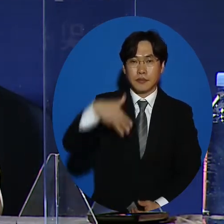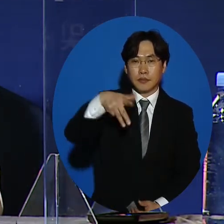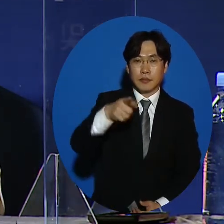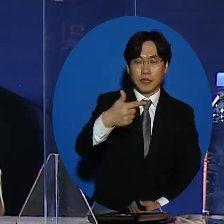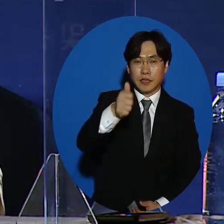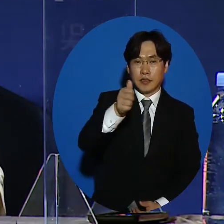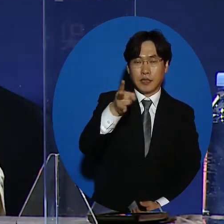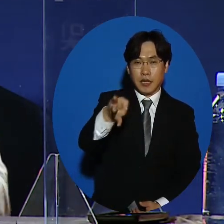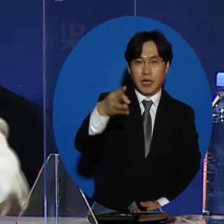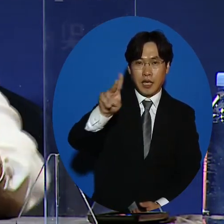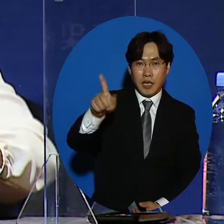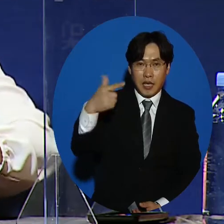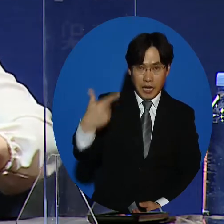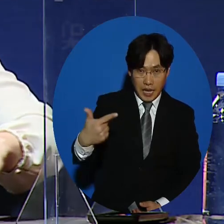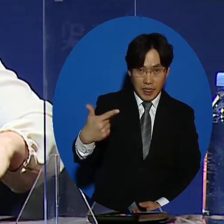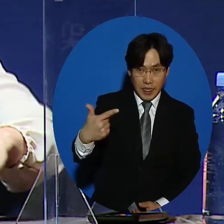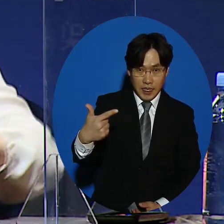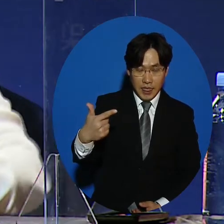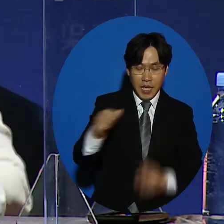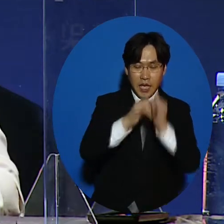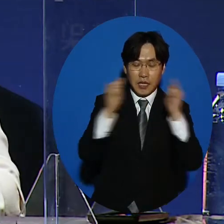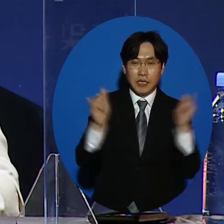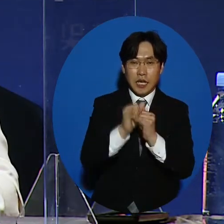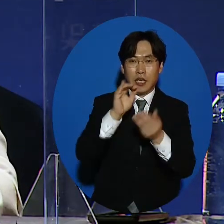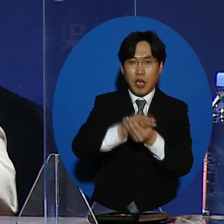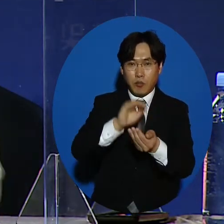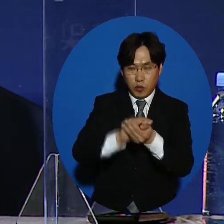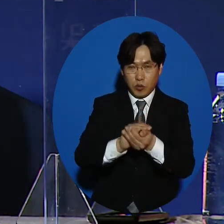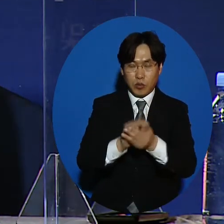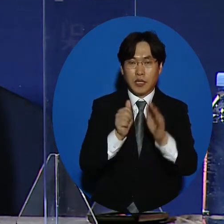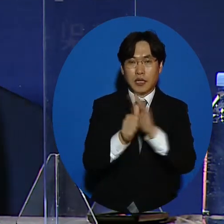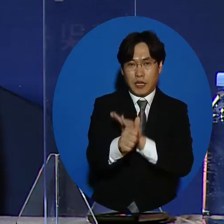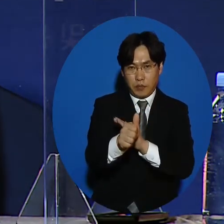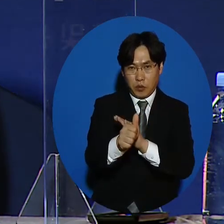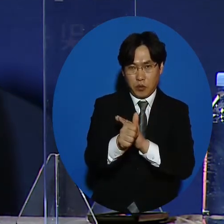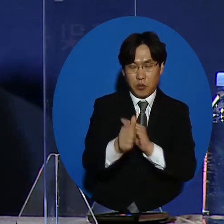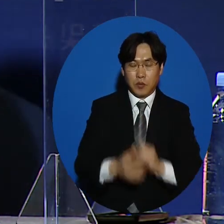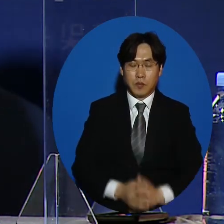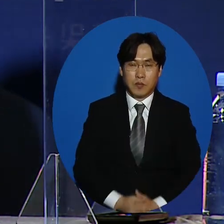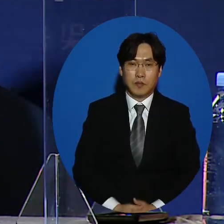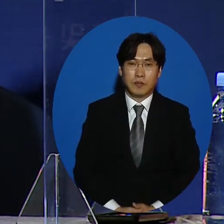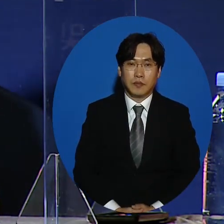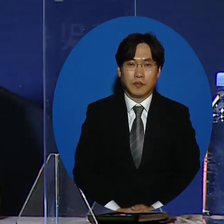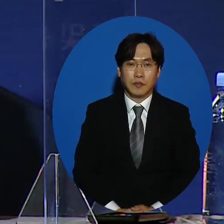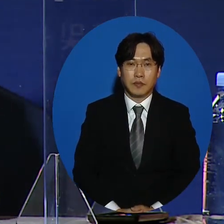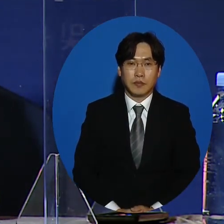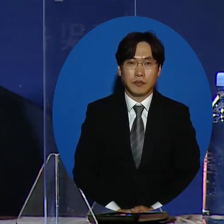천혜란 위드 커뮤니협 협동조합 대표이사십니다.